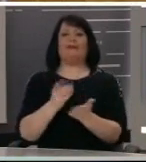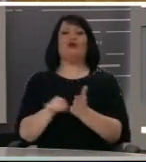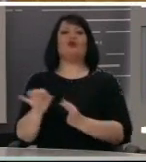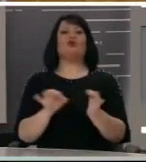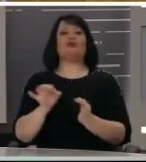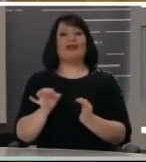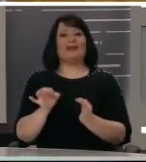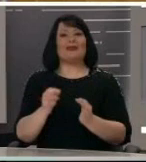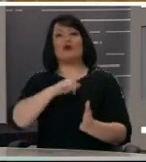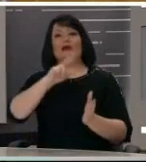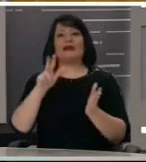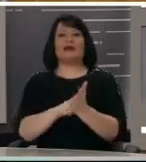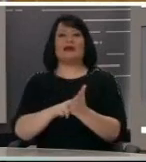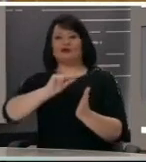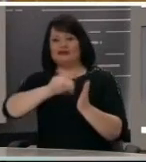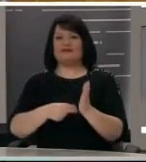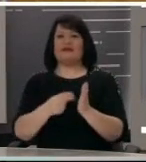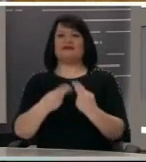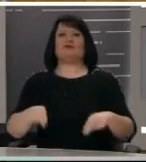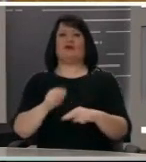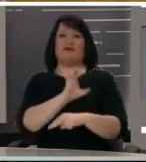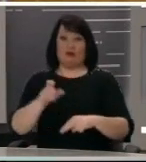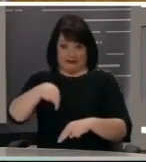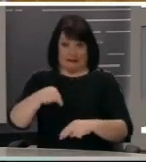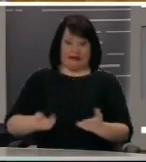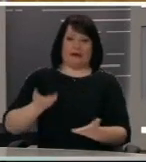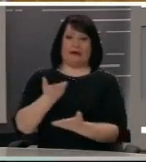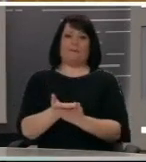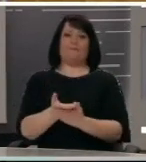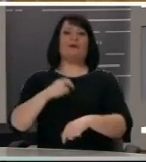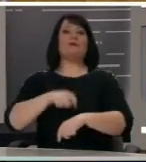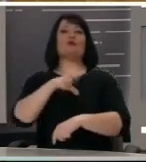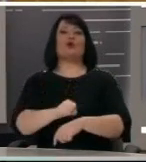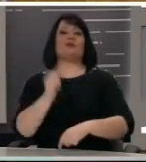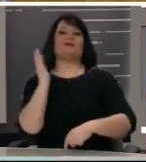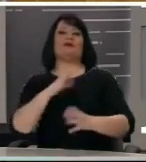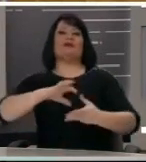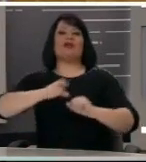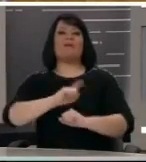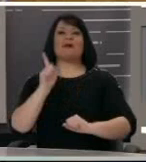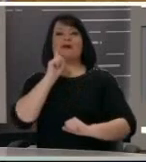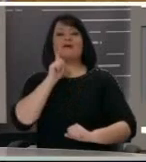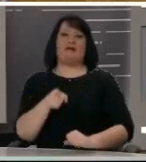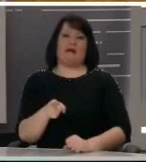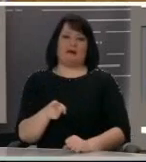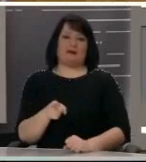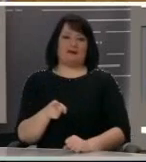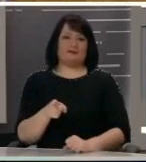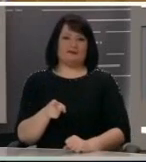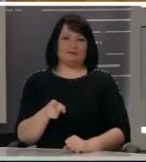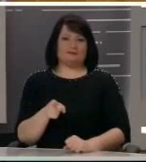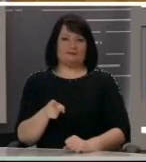την κύρωση της Σύμβασης του Συμβουλίου της Ευρώπης για την πρόληψη και την καταπολέμηση της βίας κατά των γυναικών και